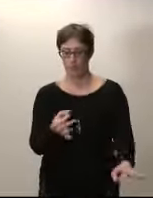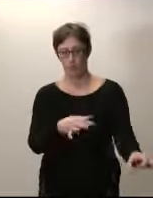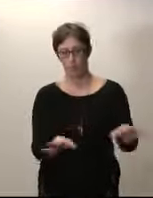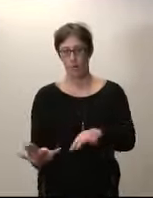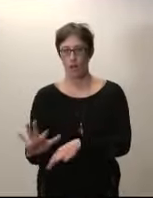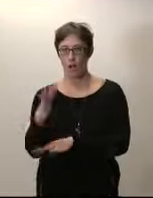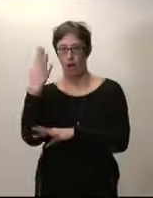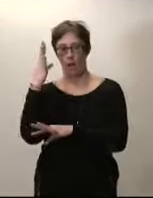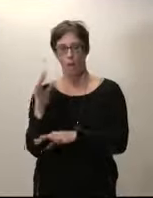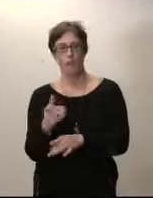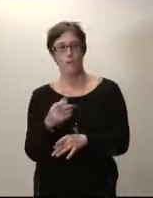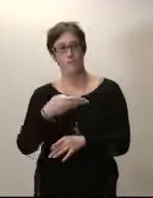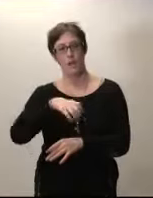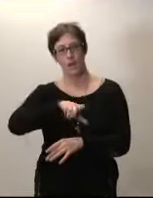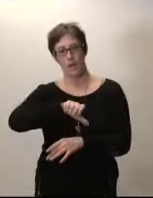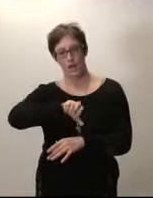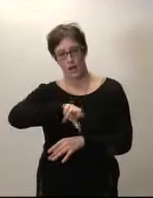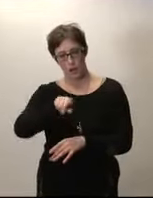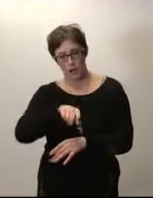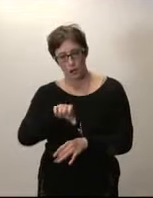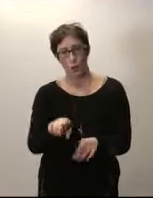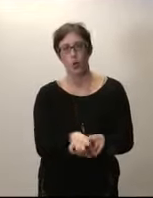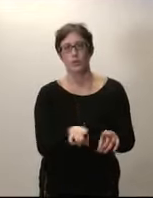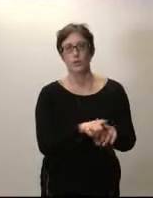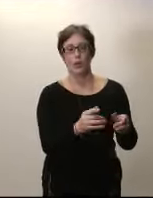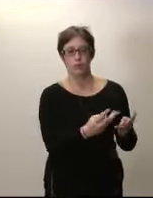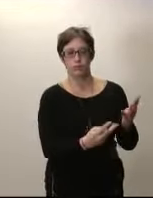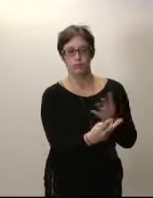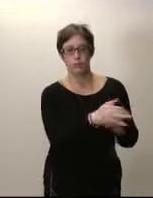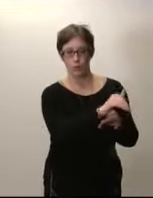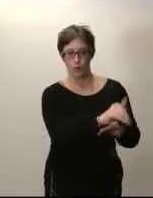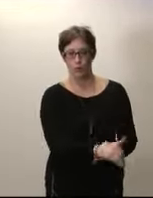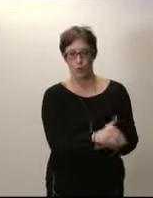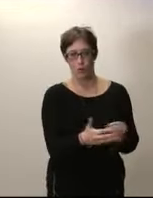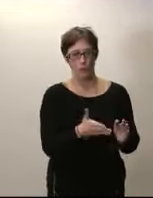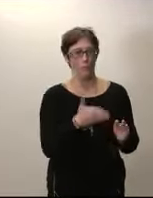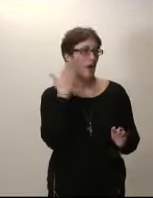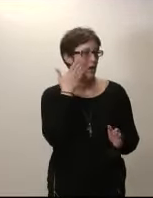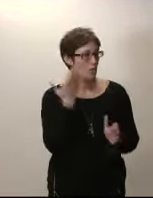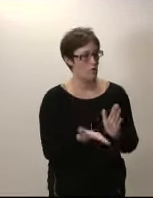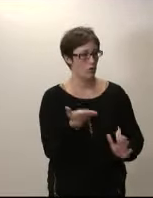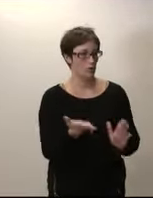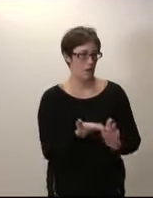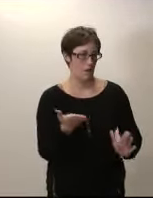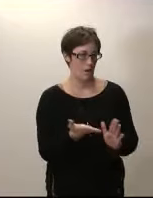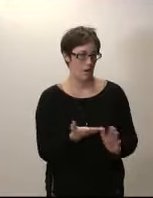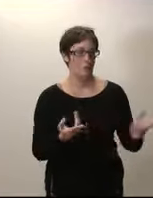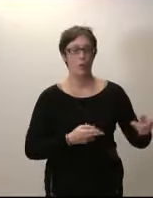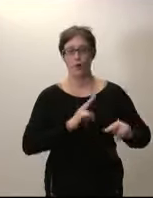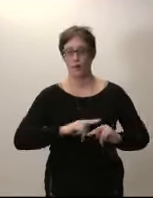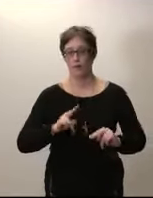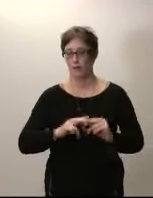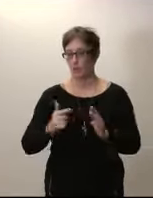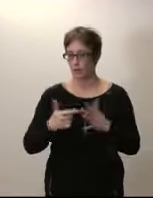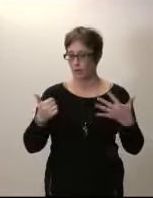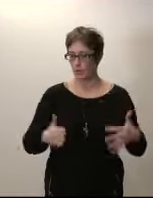de poses de protection contre le gibier. Pour l'année 2016, le coût de ces travaux est estimé à 9 460,68 euros